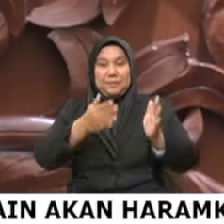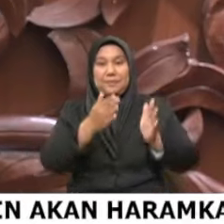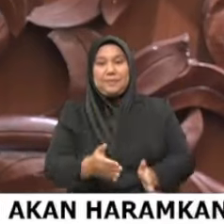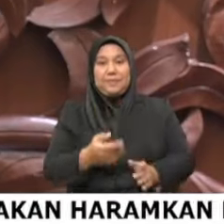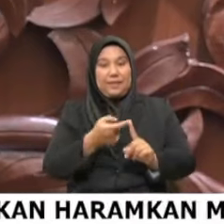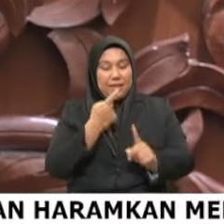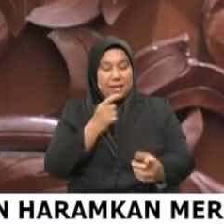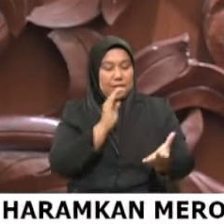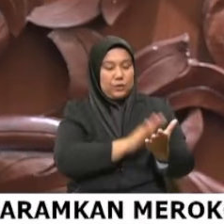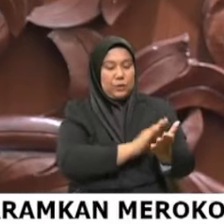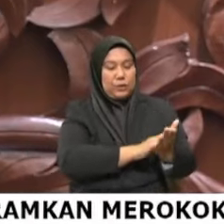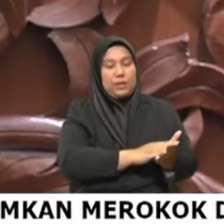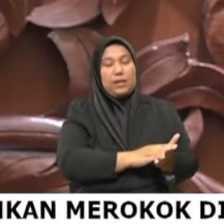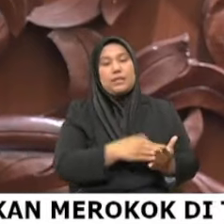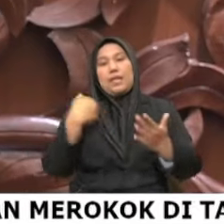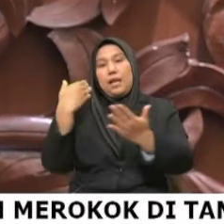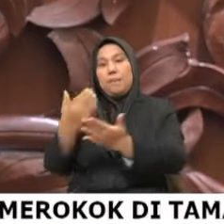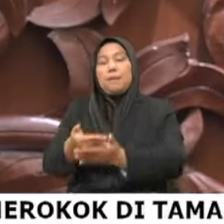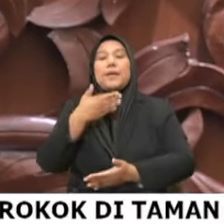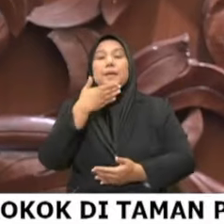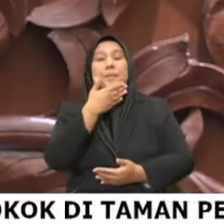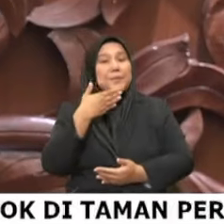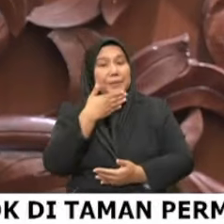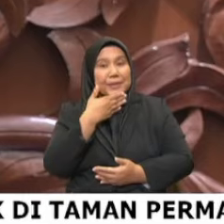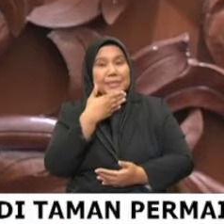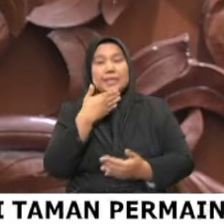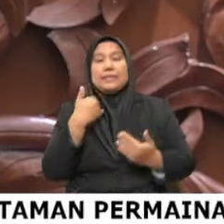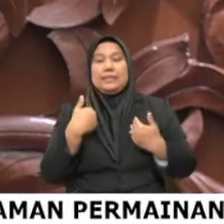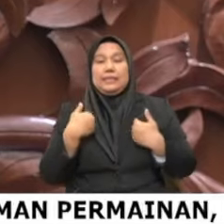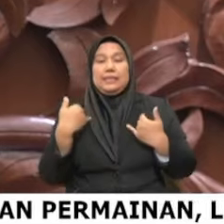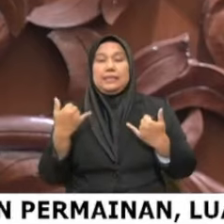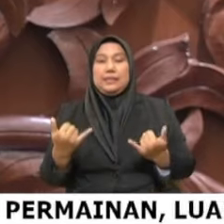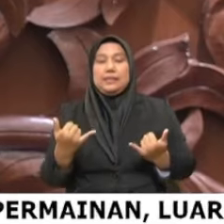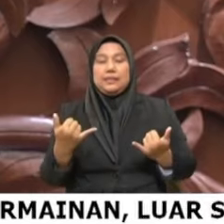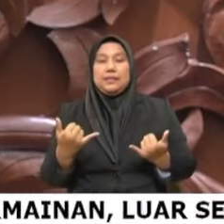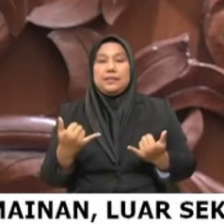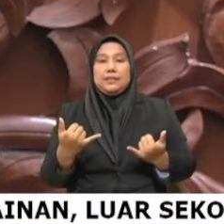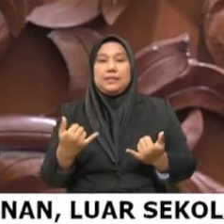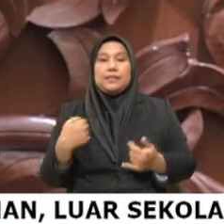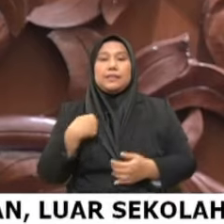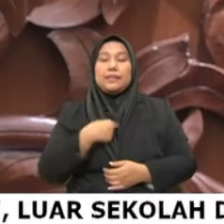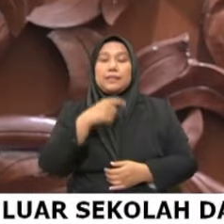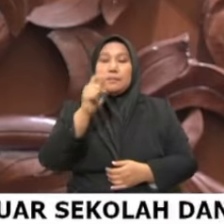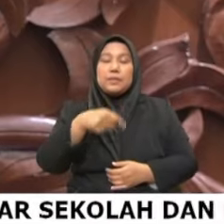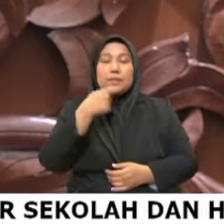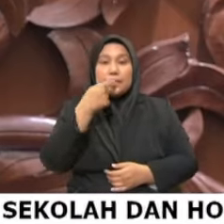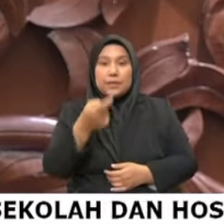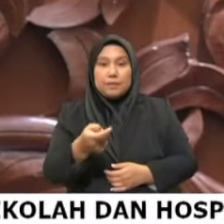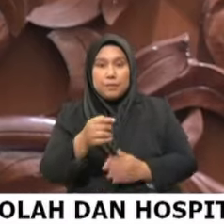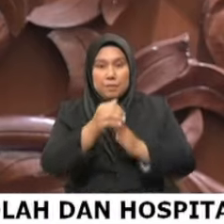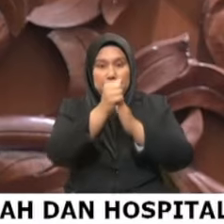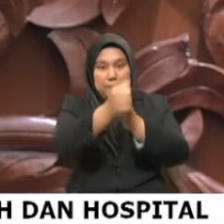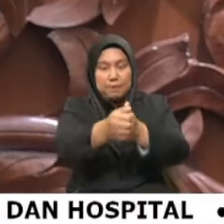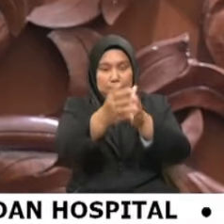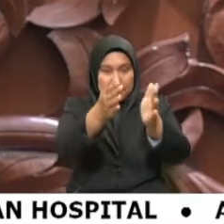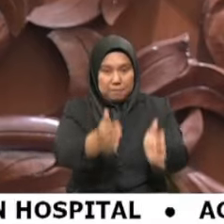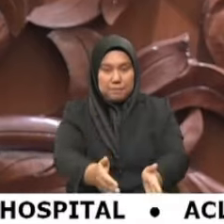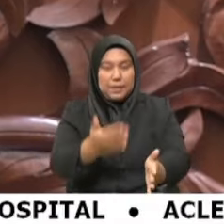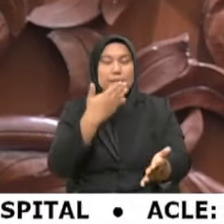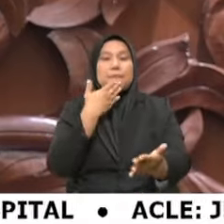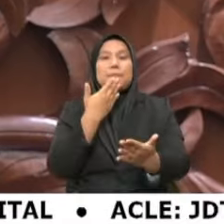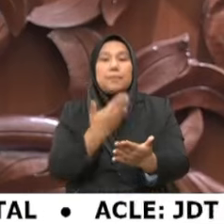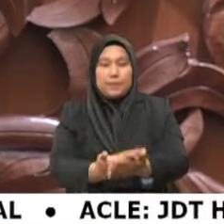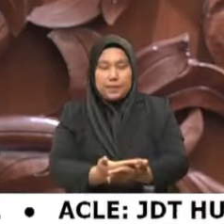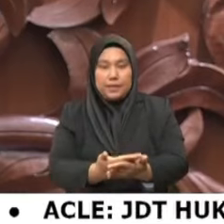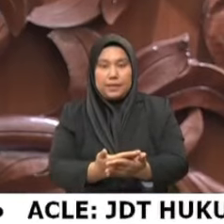sekolah hinggalah belia-belia yang ada sekarang ini. Jadi, saya selalu sebut bahawa kita mestilah menjadi pemimpin yang baik.